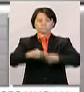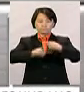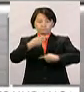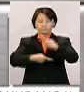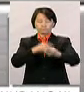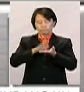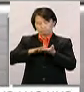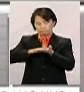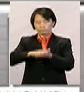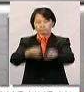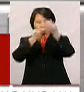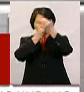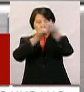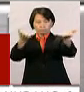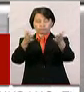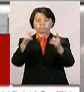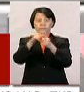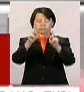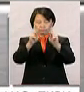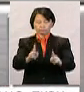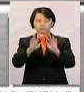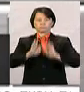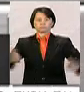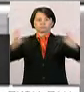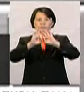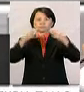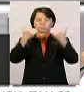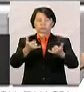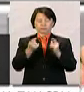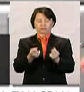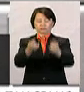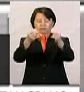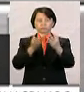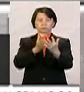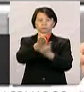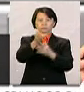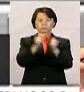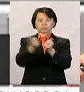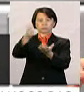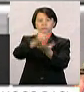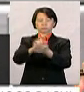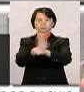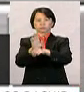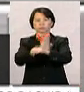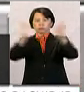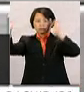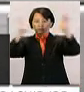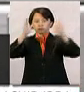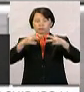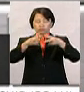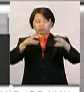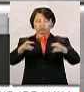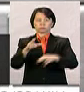Proses mengemaskini maklumat untuk disalur kepada pihak berkepentingan kini dipercepat menerusi sistem pelaporan perniagaan Malaysia yang